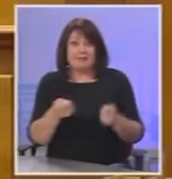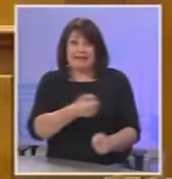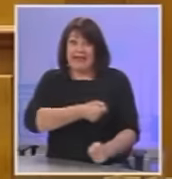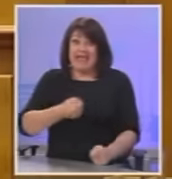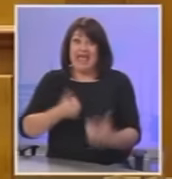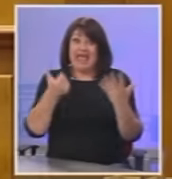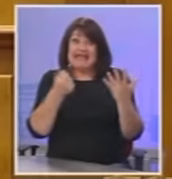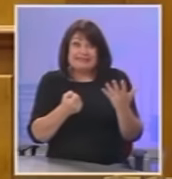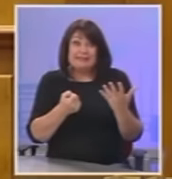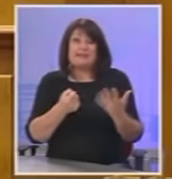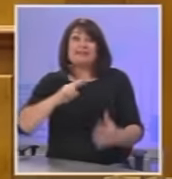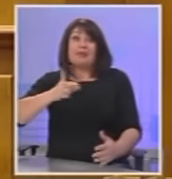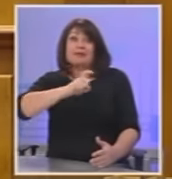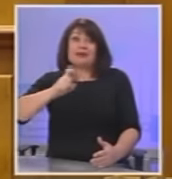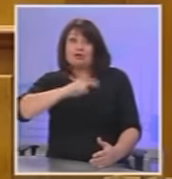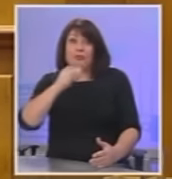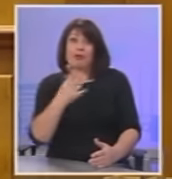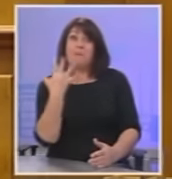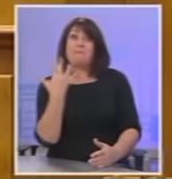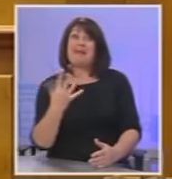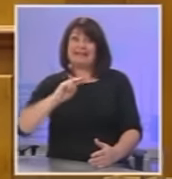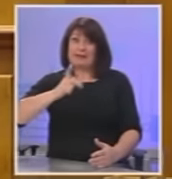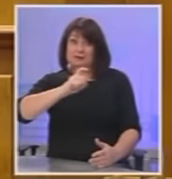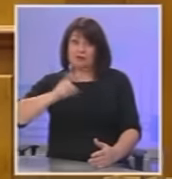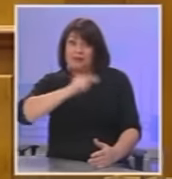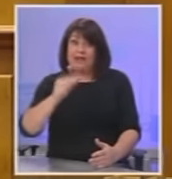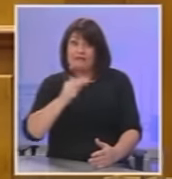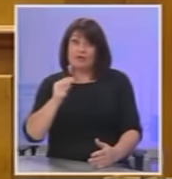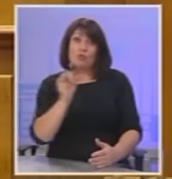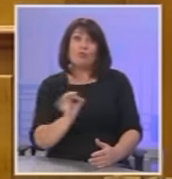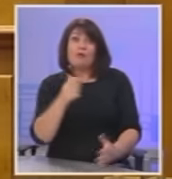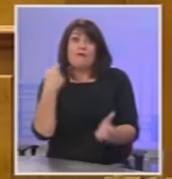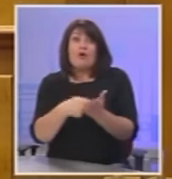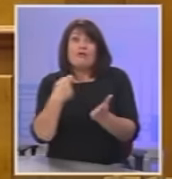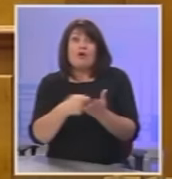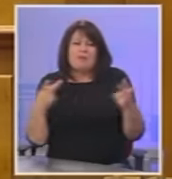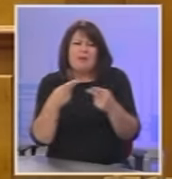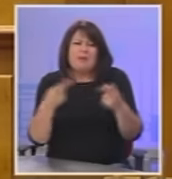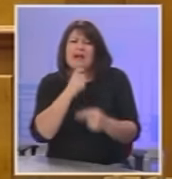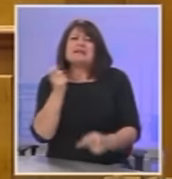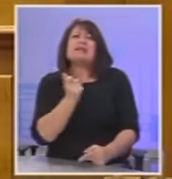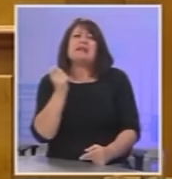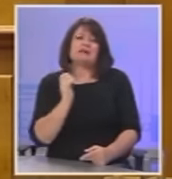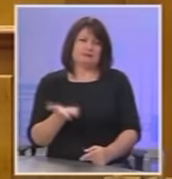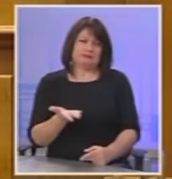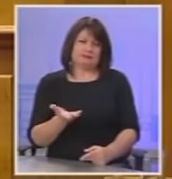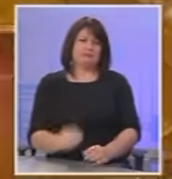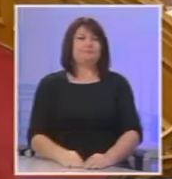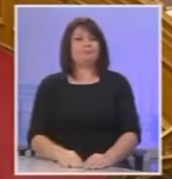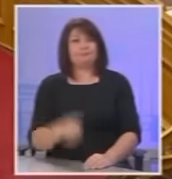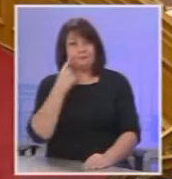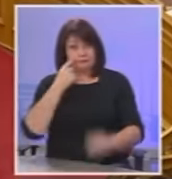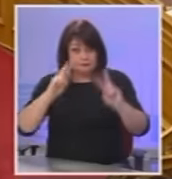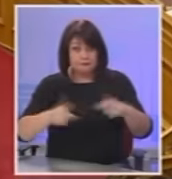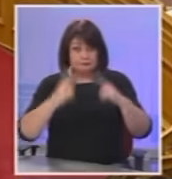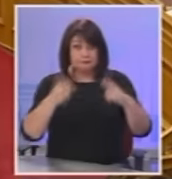δις, από τα οποία τα 5 δις, κυρίες και κύριοι συνάδελφοι, είναι πρόσθετοι φόροι και περικοπές συντάξεων. Αποκαλύπτεται επίσης